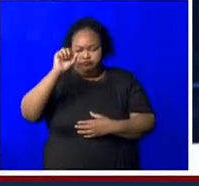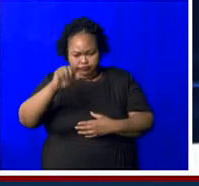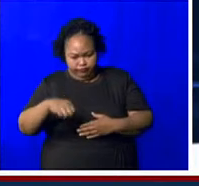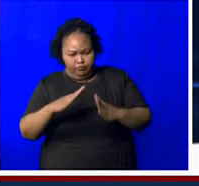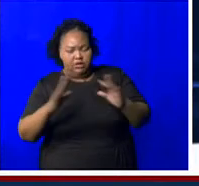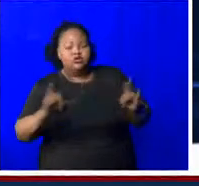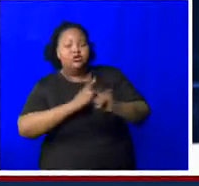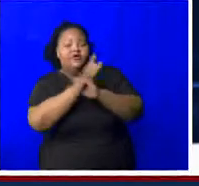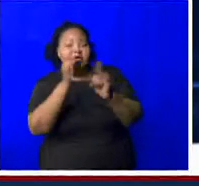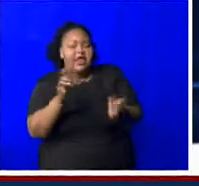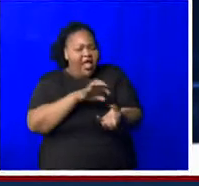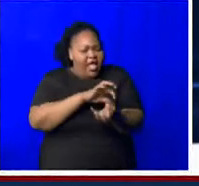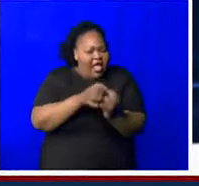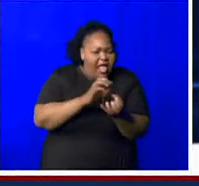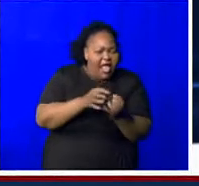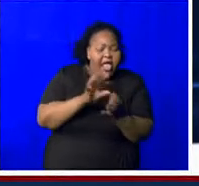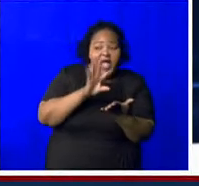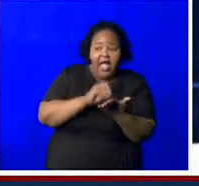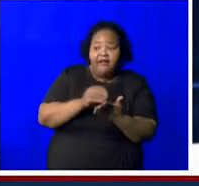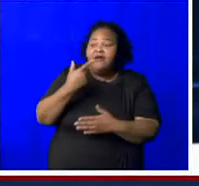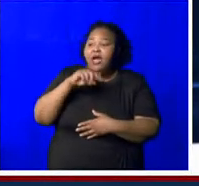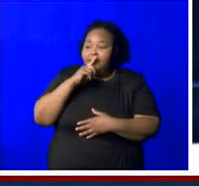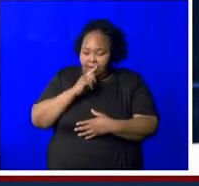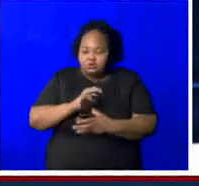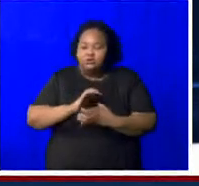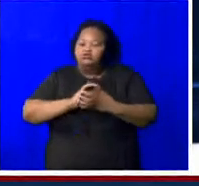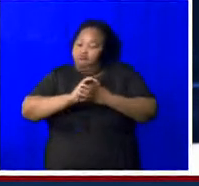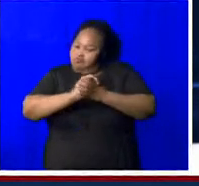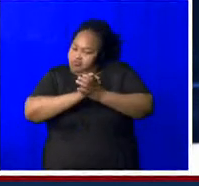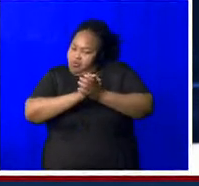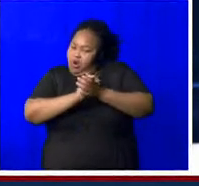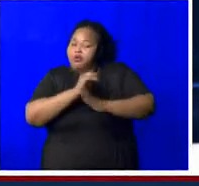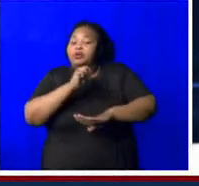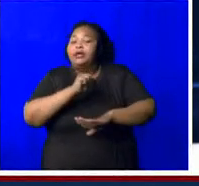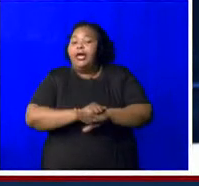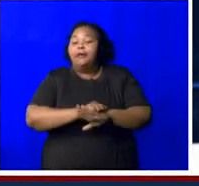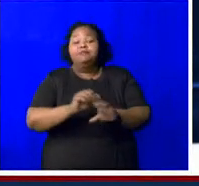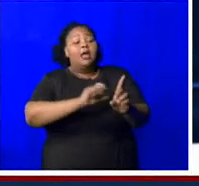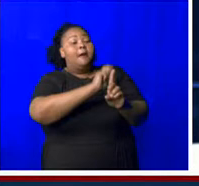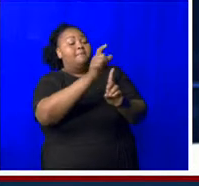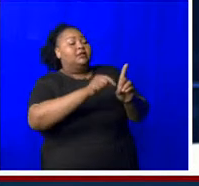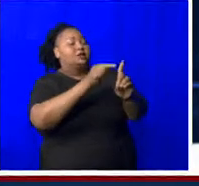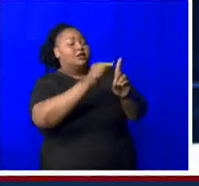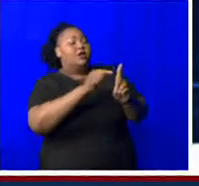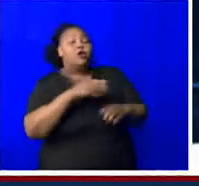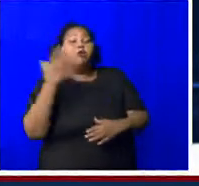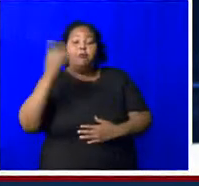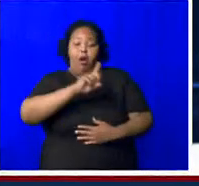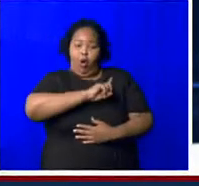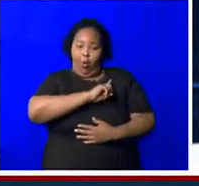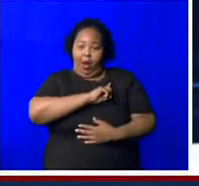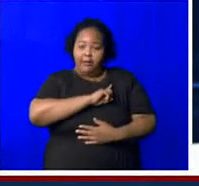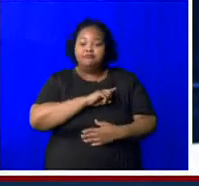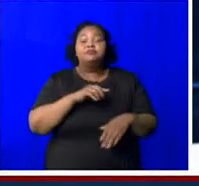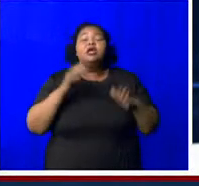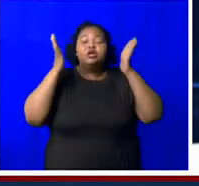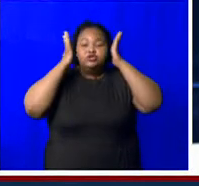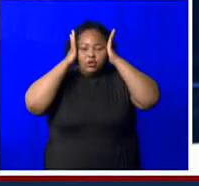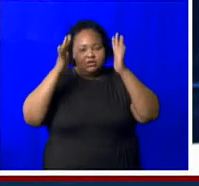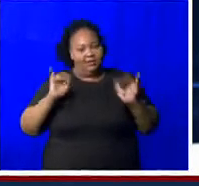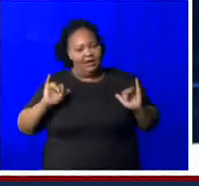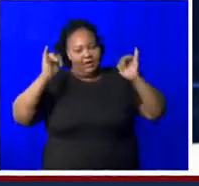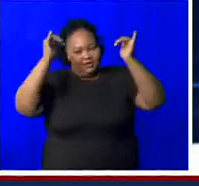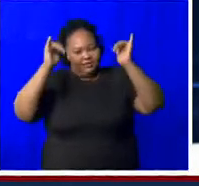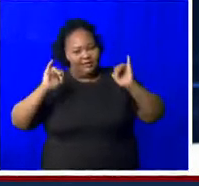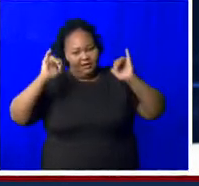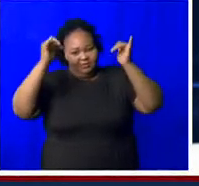kepha kukhona live lelingatishaya sifuba ngako. Imvuna beyikhuluma ngesikhathi livele Eswatini ligubha lusuku lwetempilo